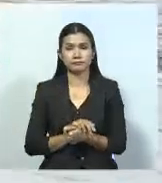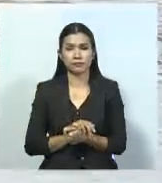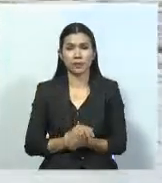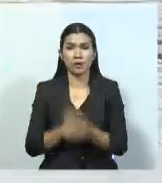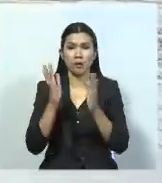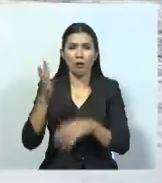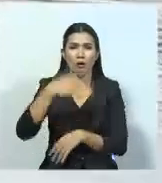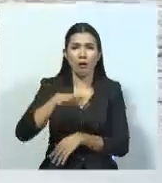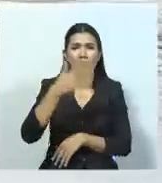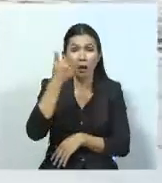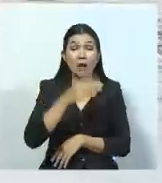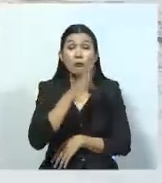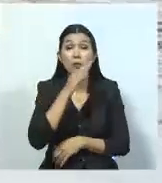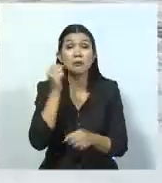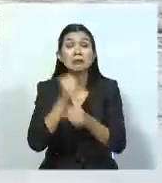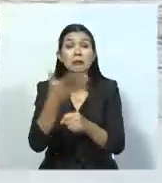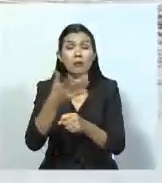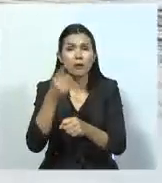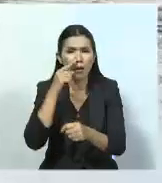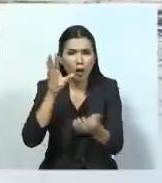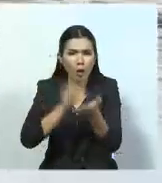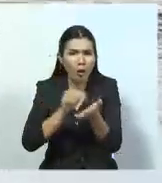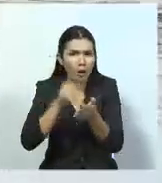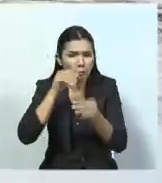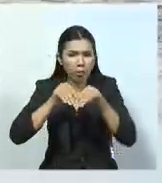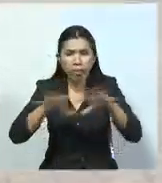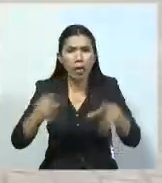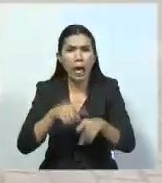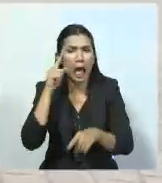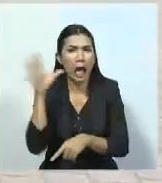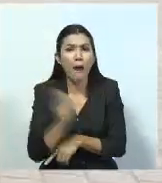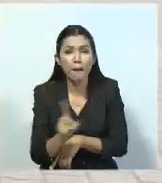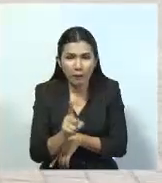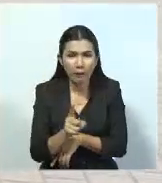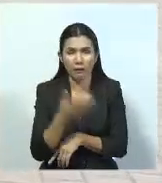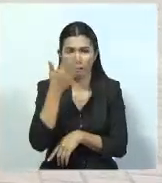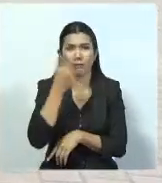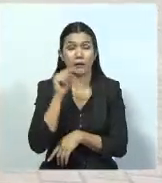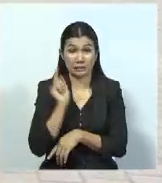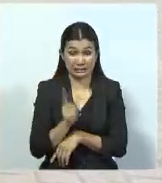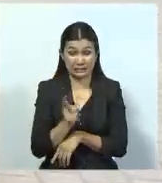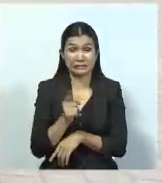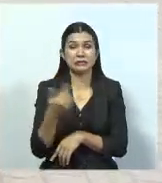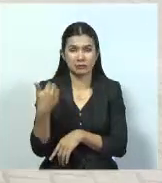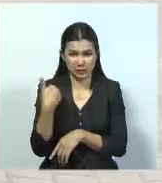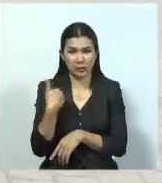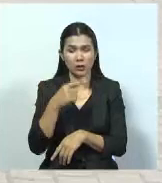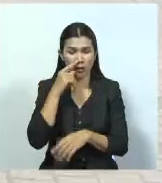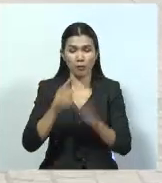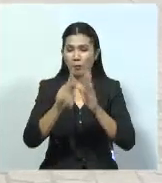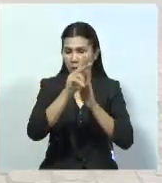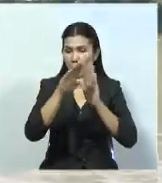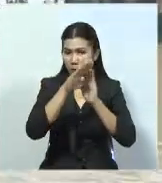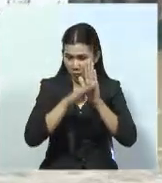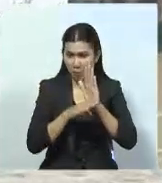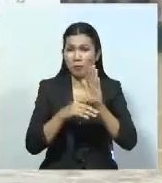ส่วนหลายคนบอกว่าอ้าวถ้าไม่ได้ทำจริงๆเนี่ยแล้วมันจะมีข้อมูลแบบนี้มาได้ยังไงในรายละเอียดข้อมูลเนี่ยนะคะจริงๆแล้วเขามีกำหนดการเบื้